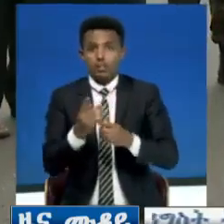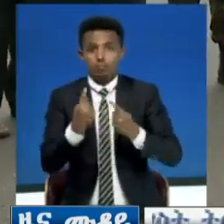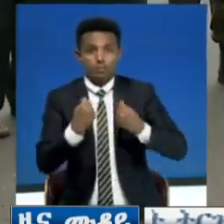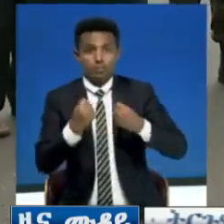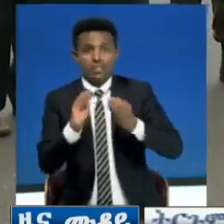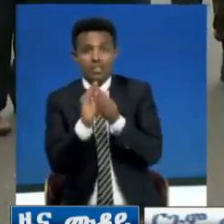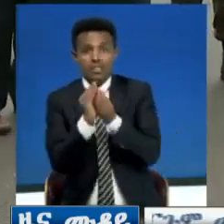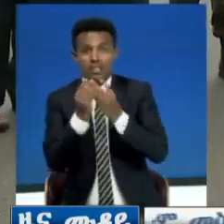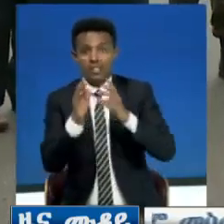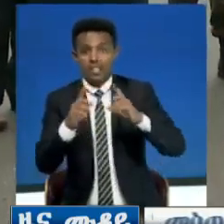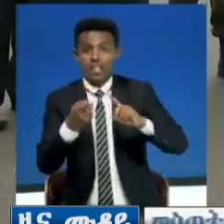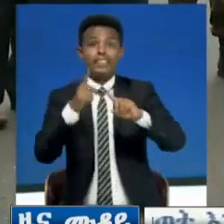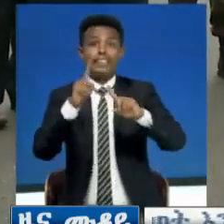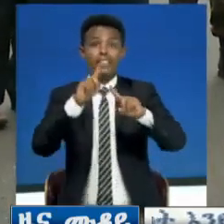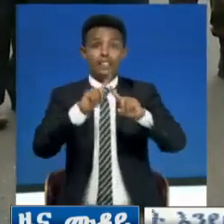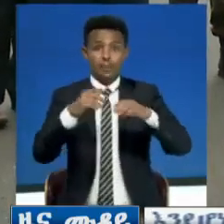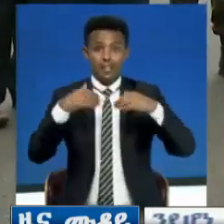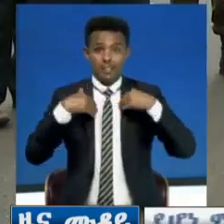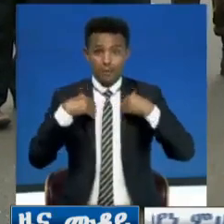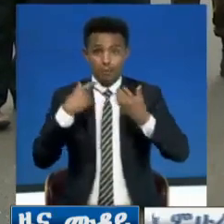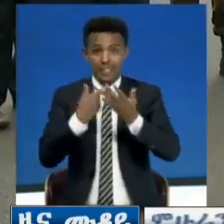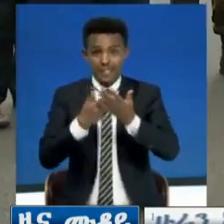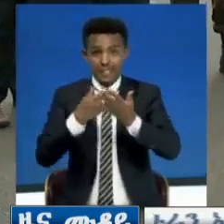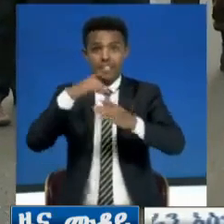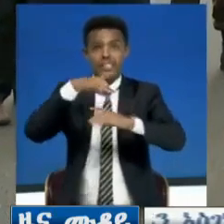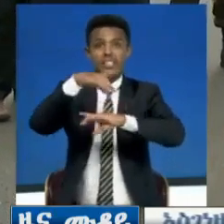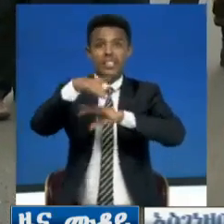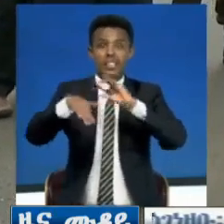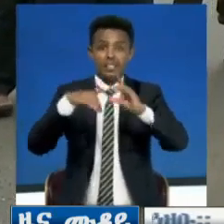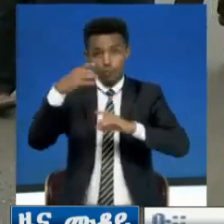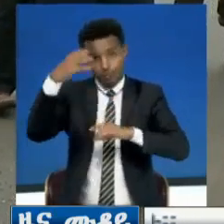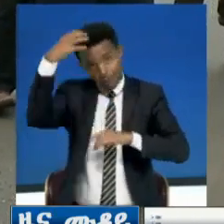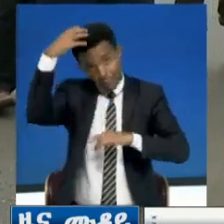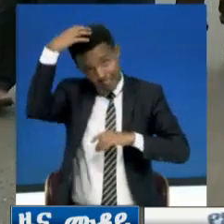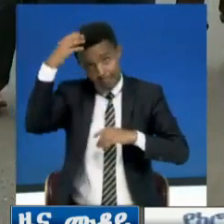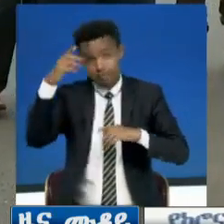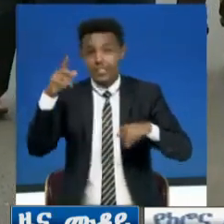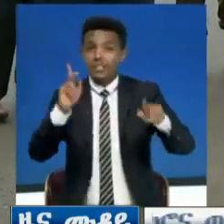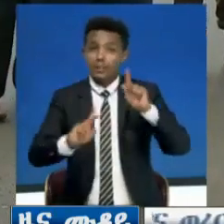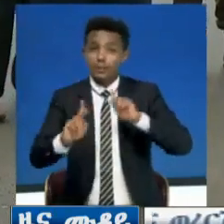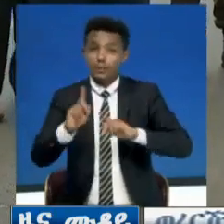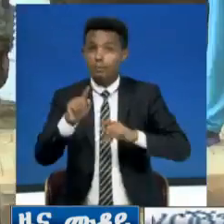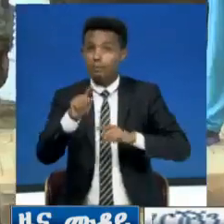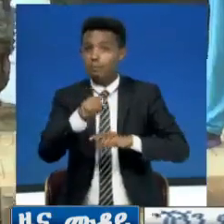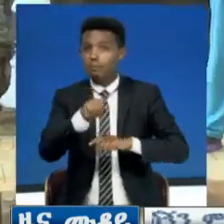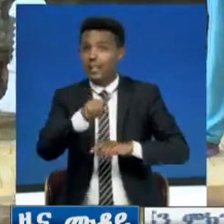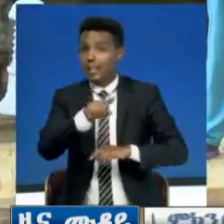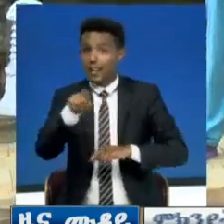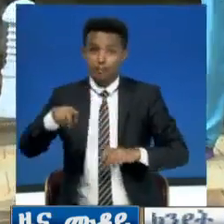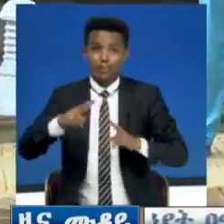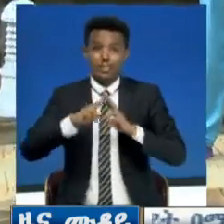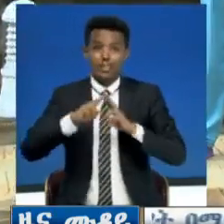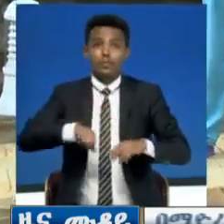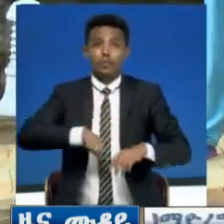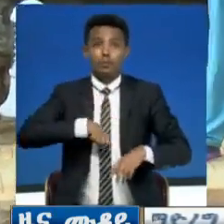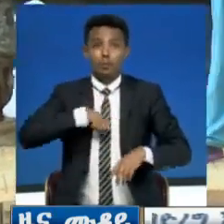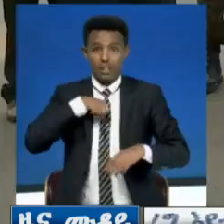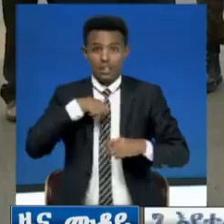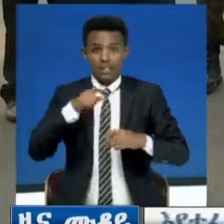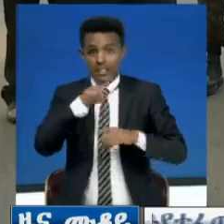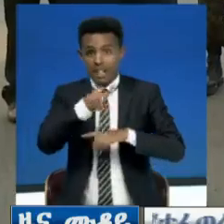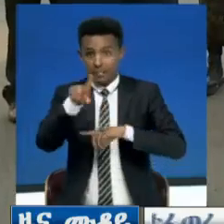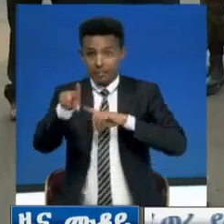በዚህ የክልሉ ህዝብም የክልሉ መንግስትም በእናንተ በጣም ይኮራል። እናንተ ያነሳችኋቸውንም